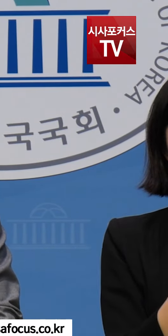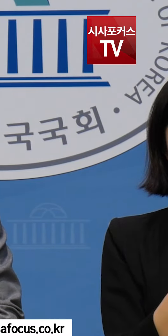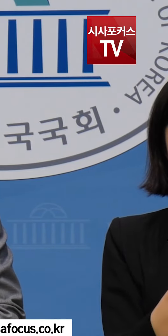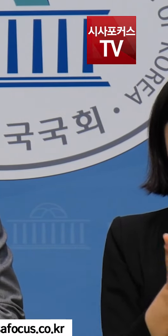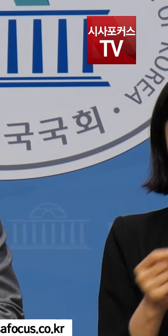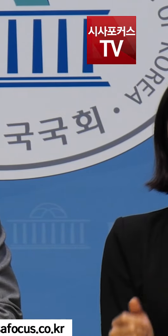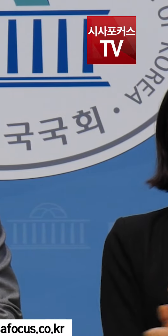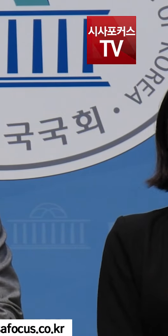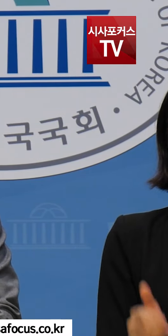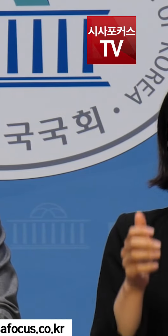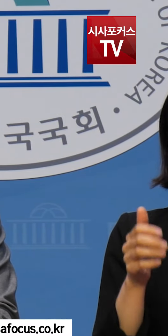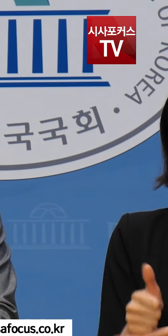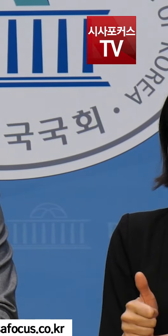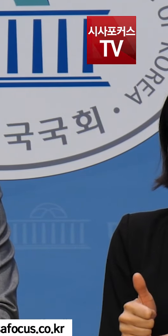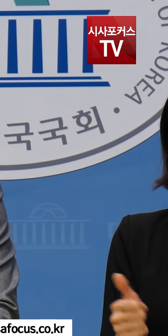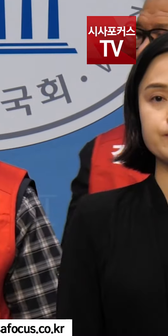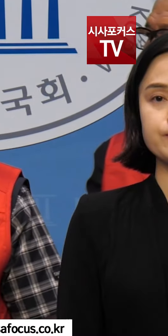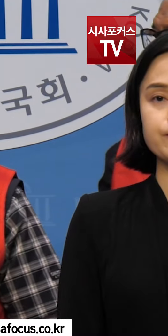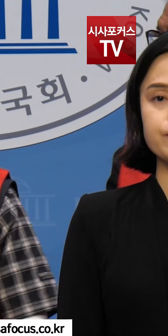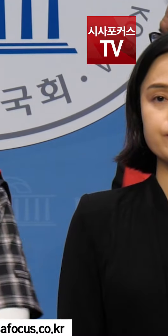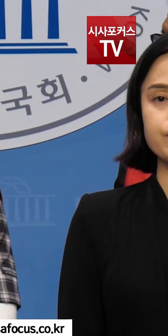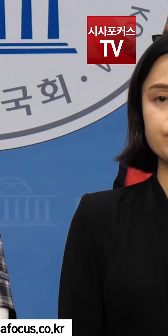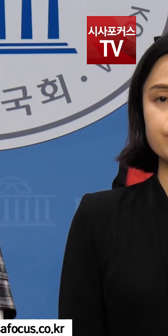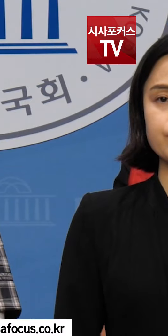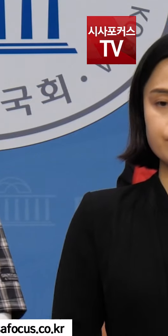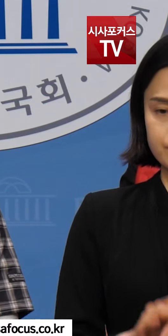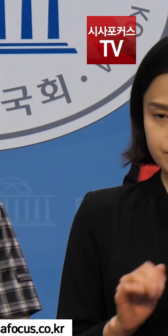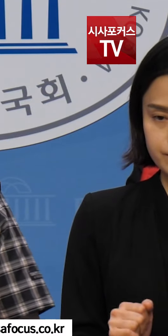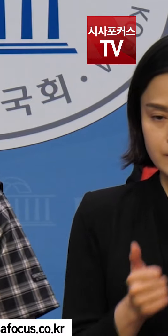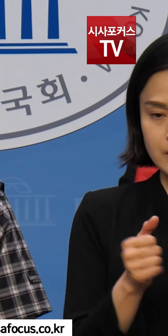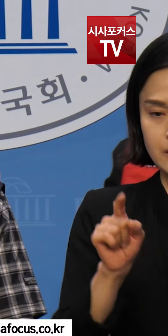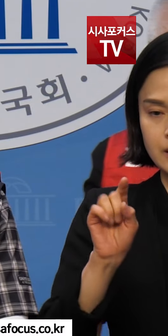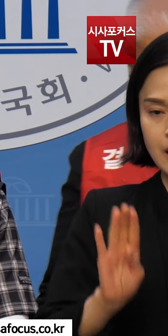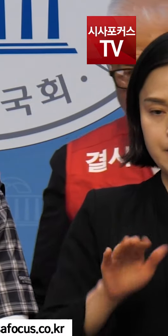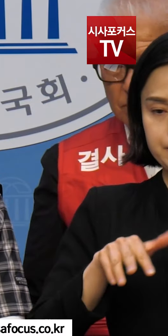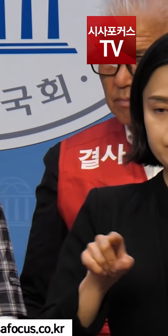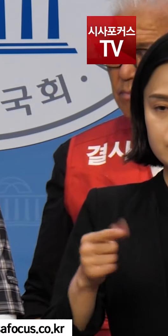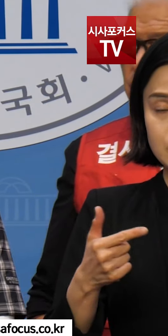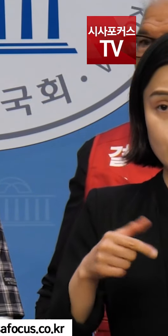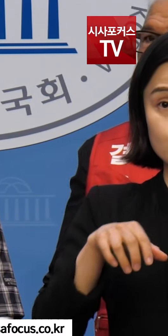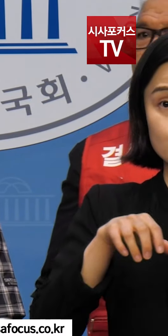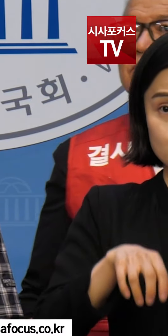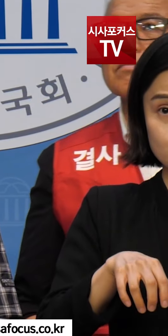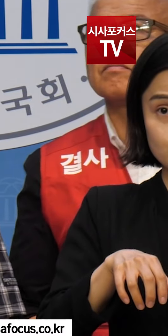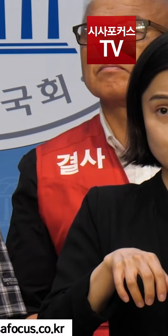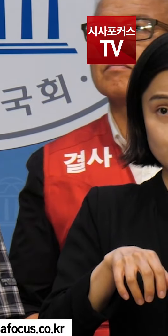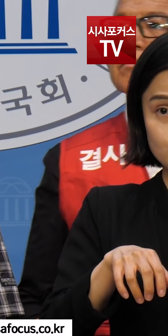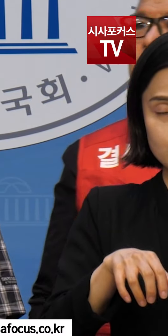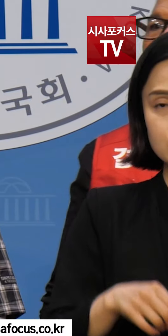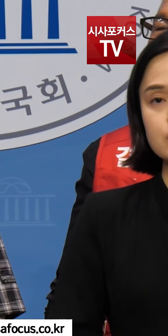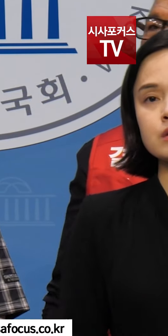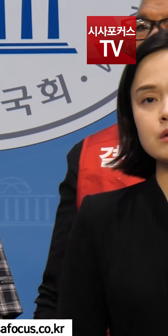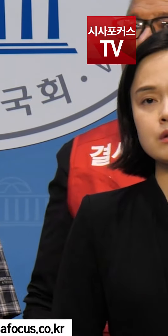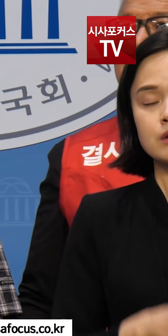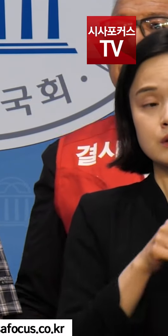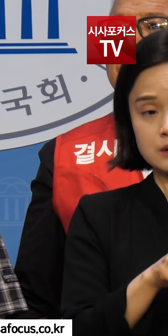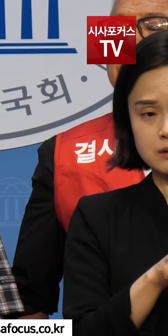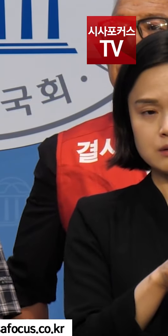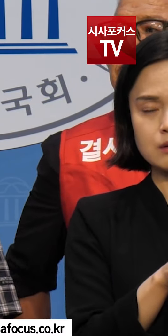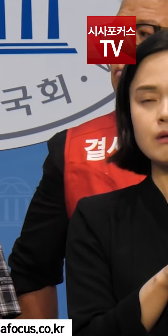공동위원장님께 발언권을 넘기겠습니다. 네, 합천군 한강 강력추장